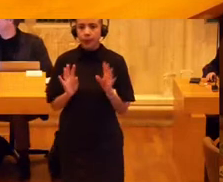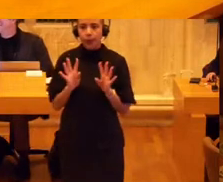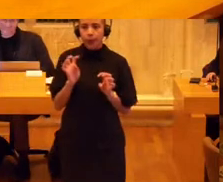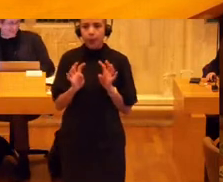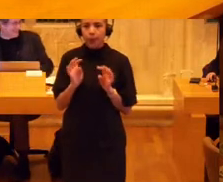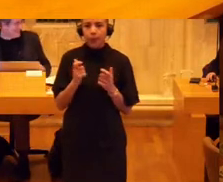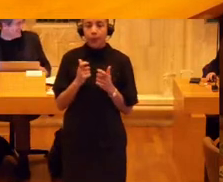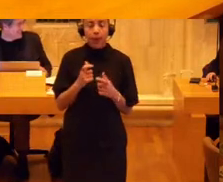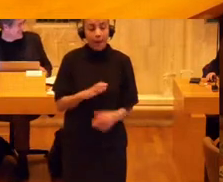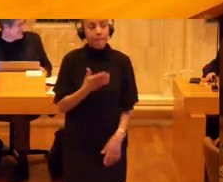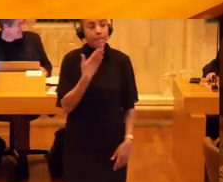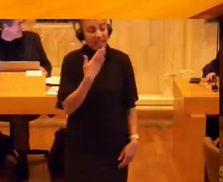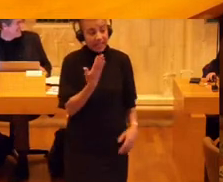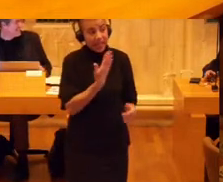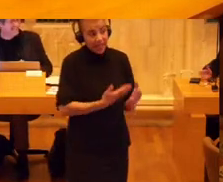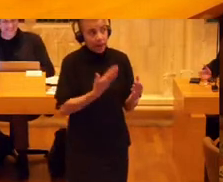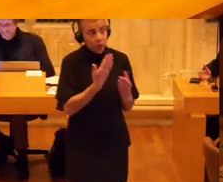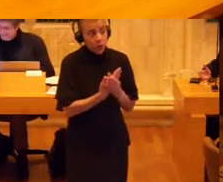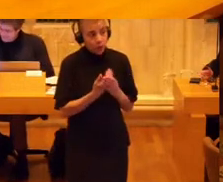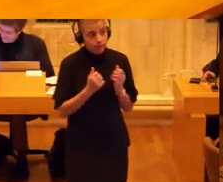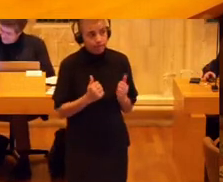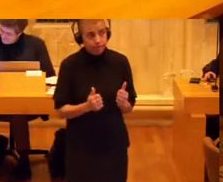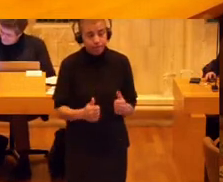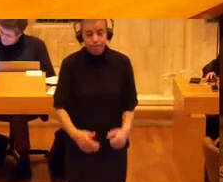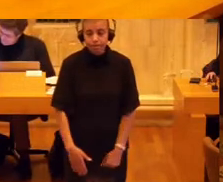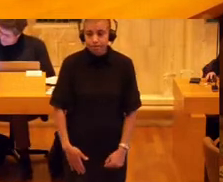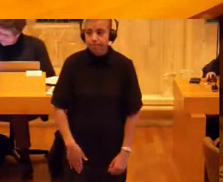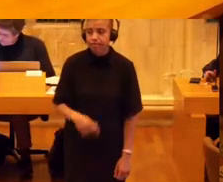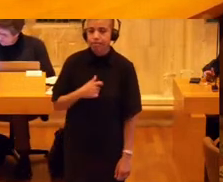Merci pour cette contribution.